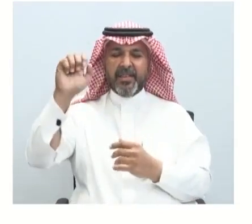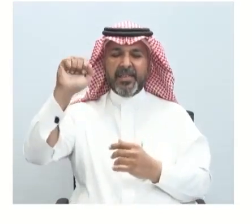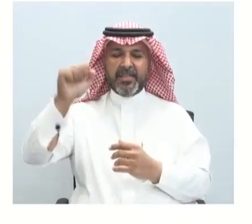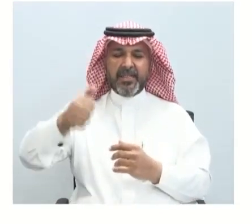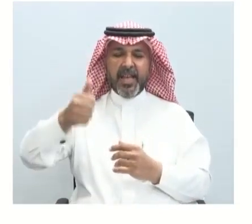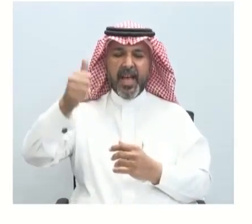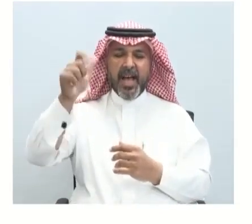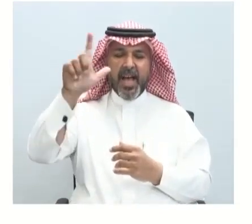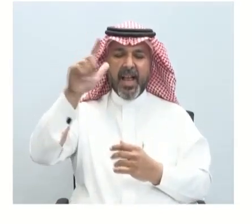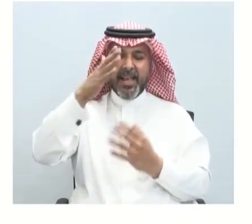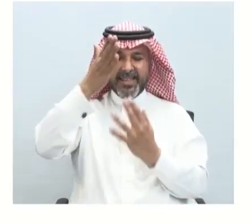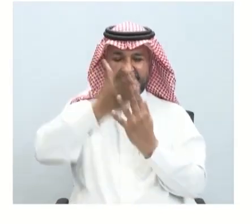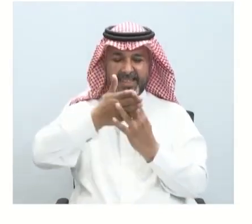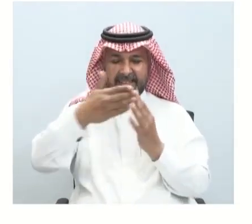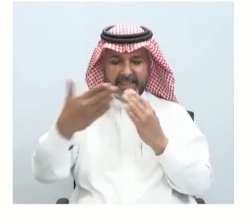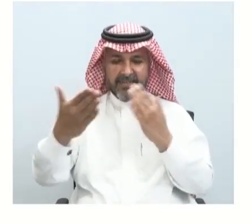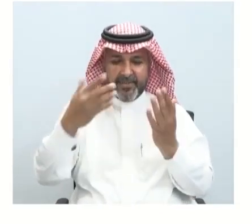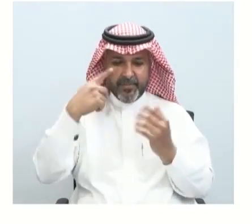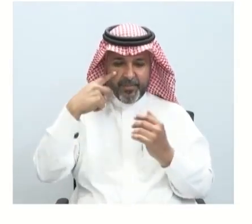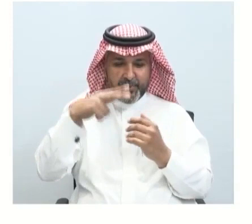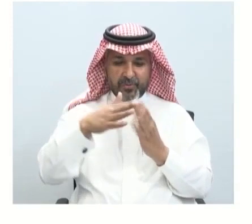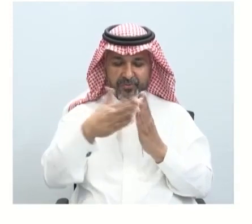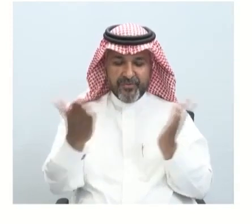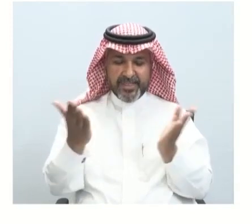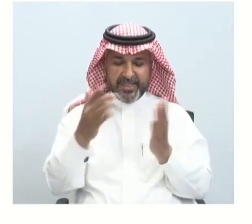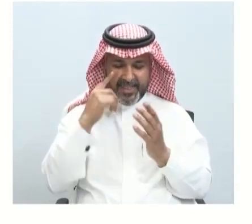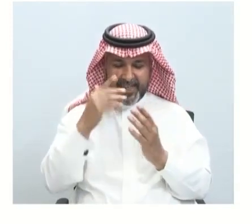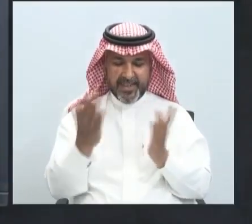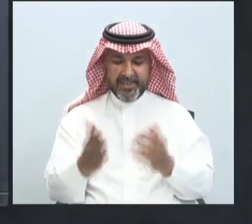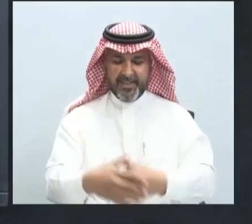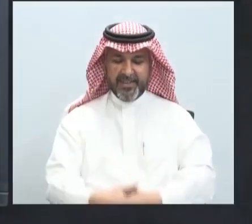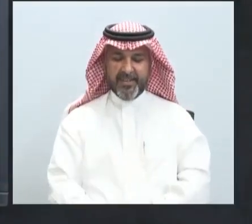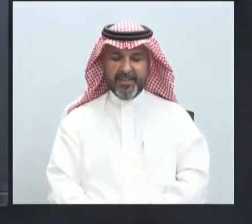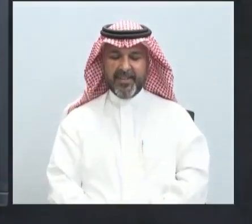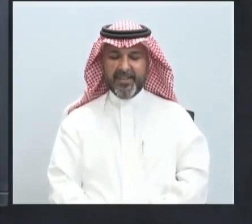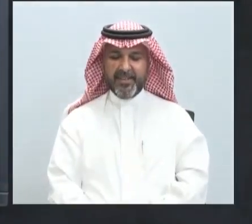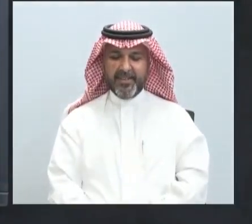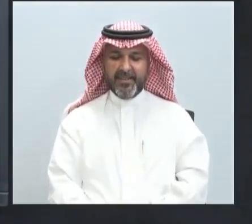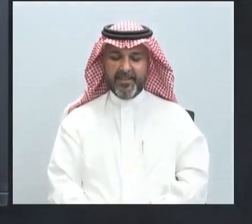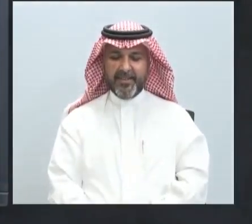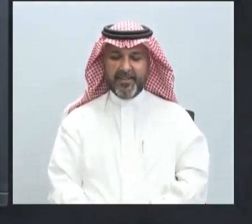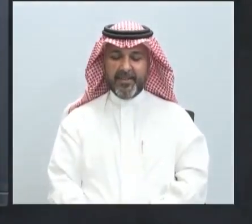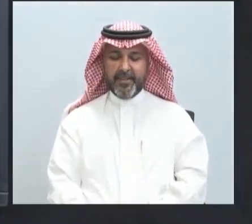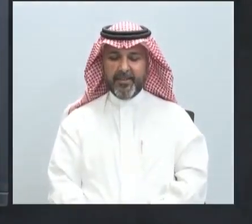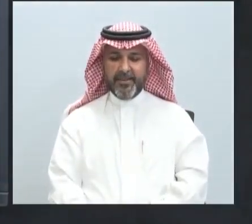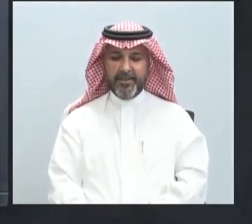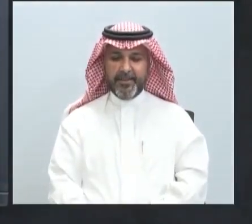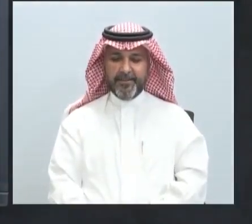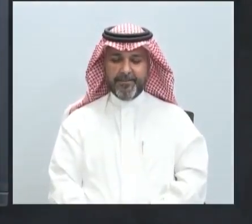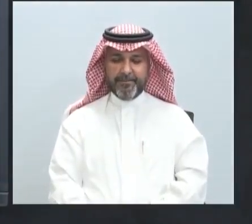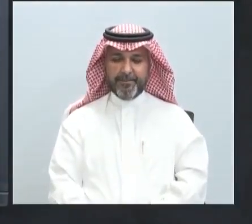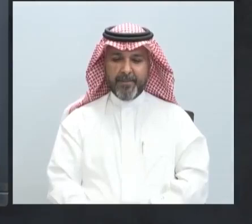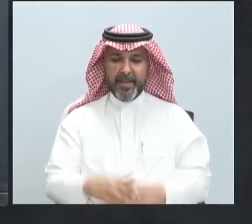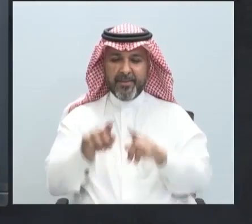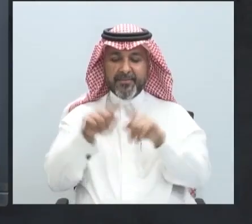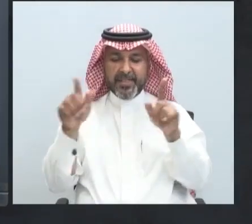الشقيقه وتحرك الى الاقطاب الخليه اذا في الطور الانفصالي الثاني يشبه الطور الانفصالي في الانقسام المتساوي من الذي